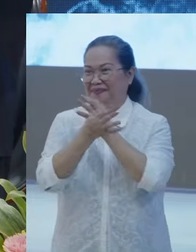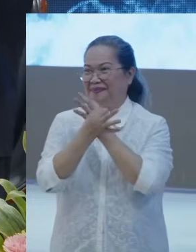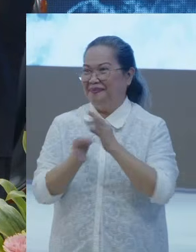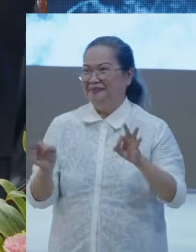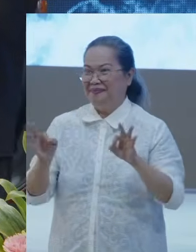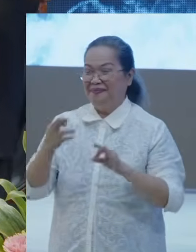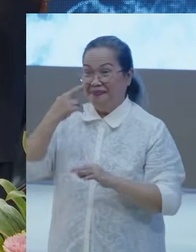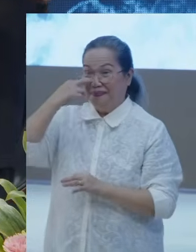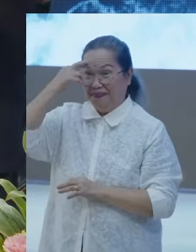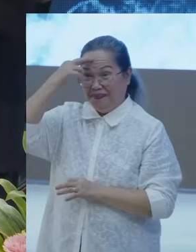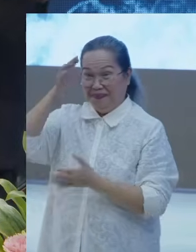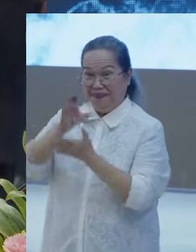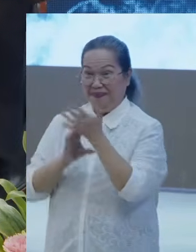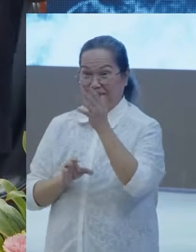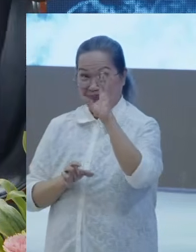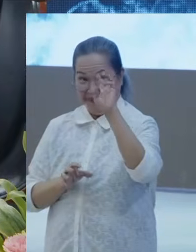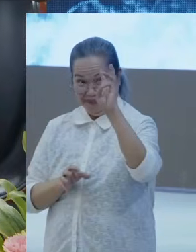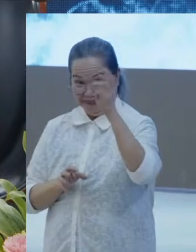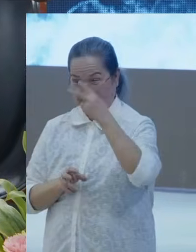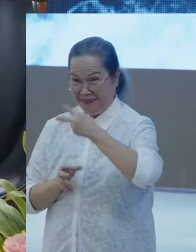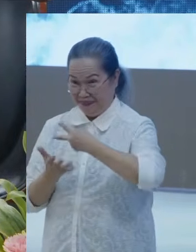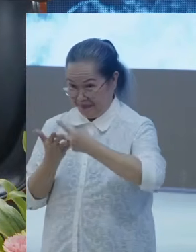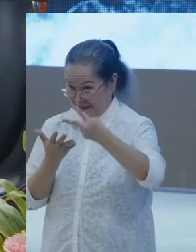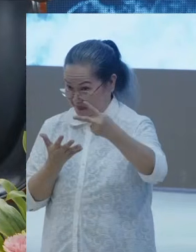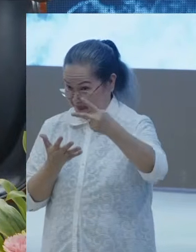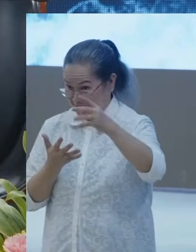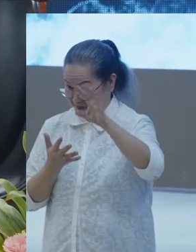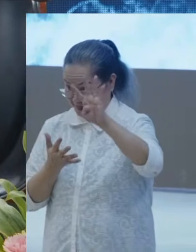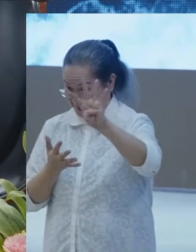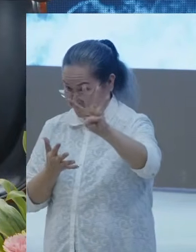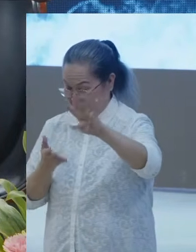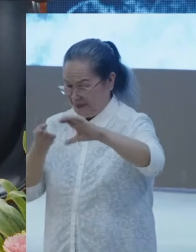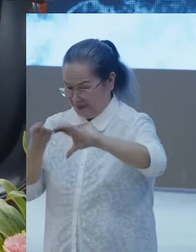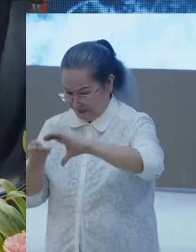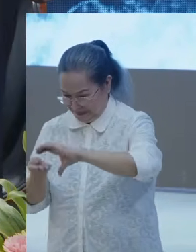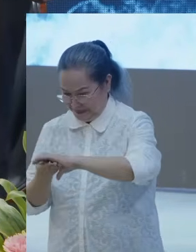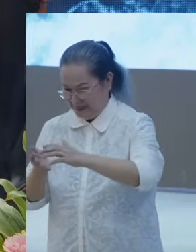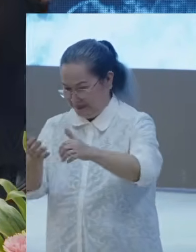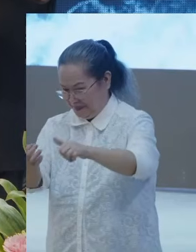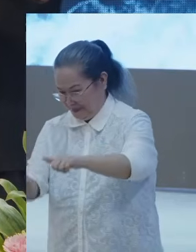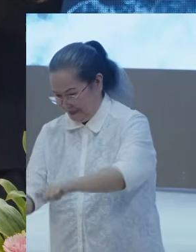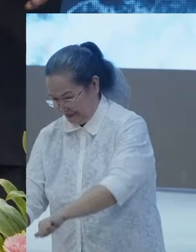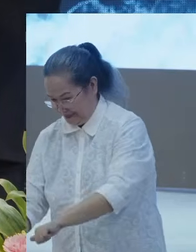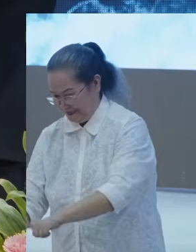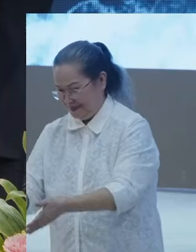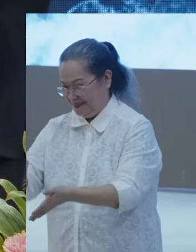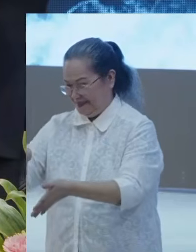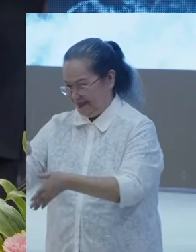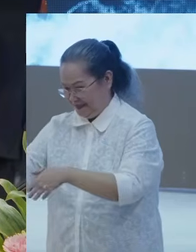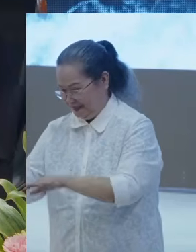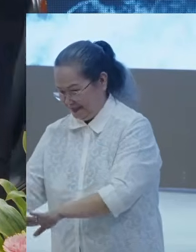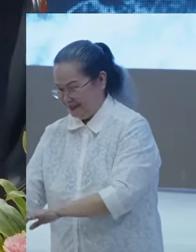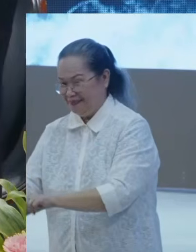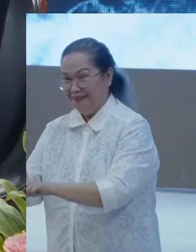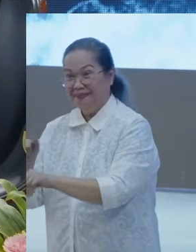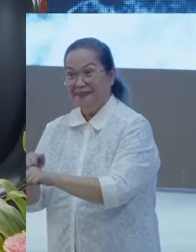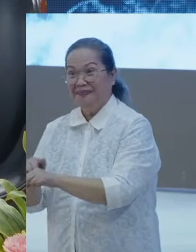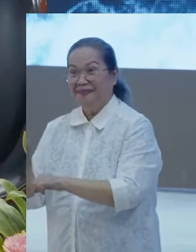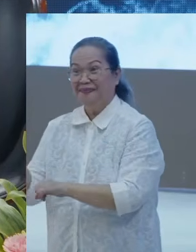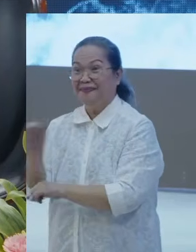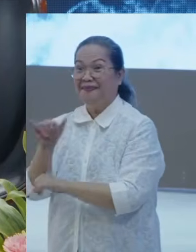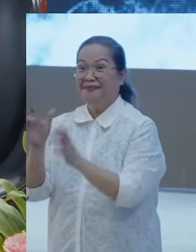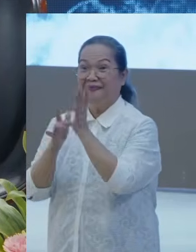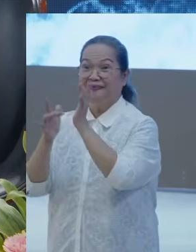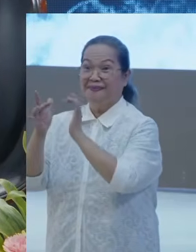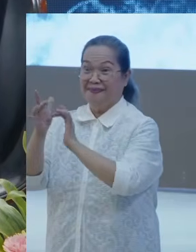Romans chapter 6 verse 4, we were buried therefore with him by baptism unto death, in order that just as Christ